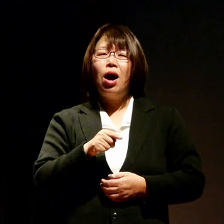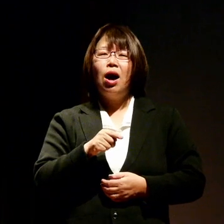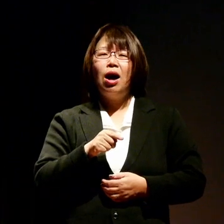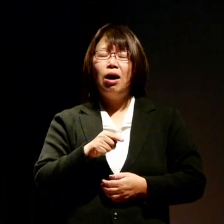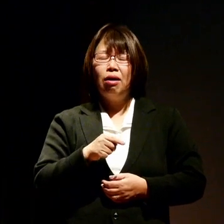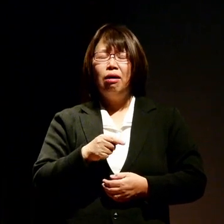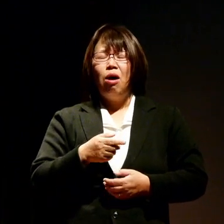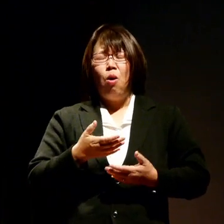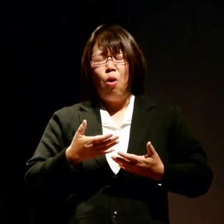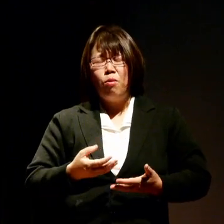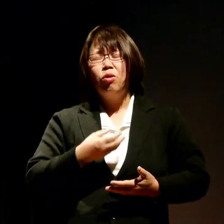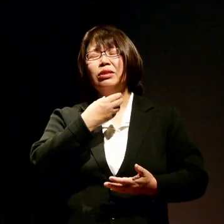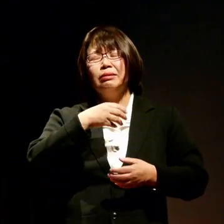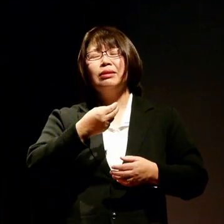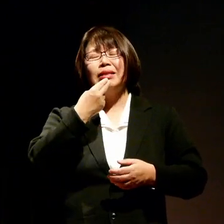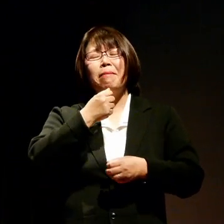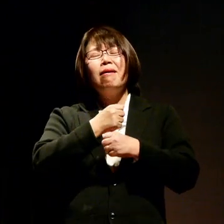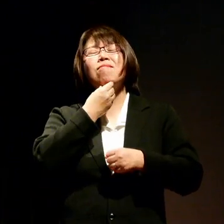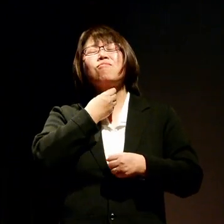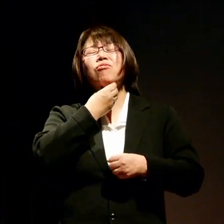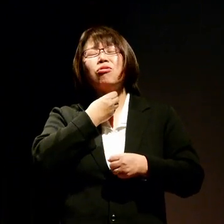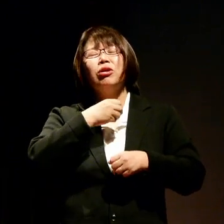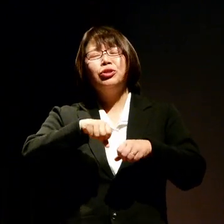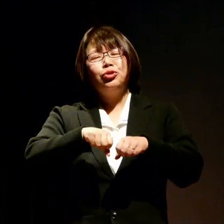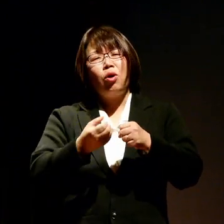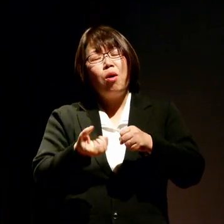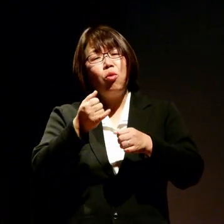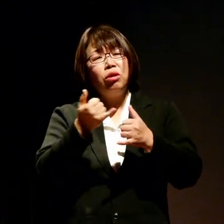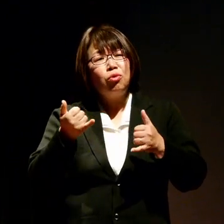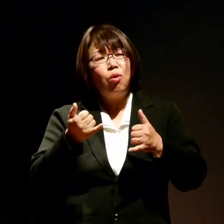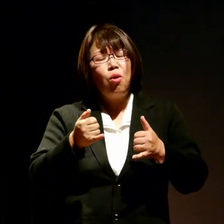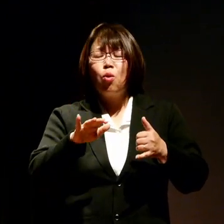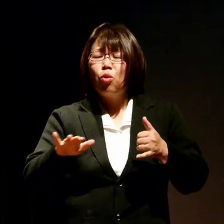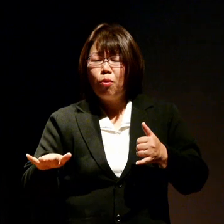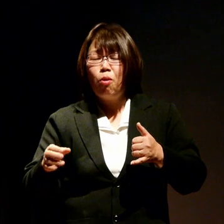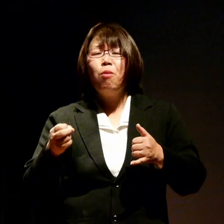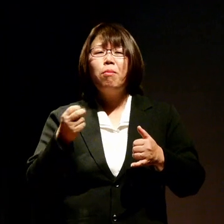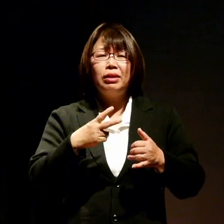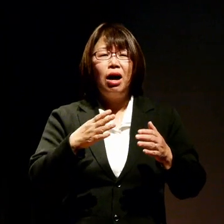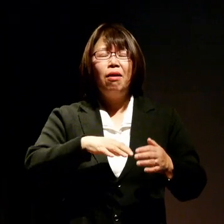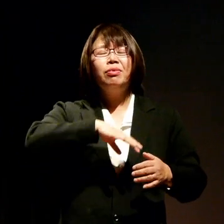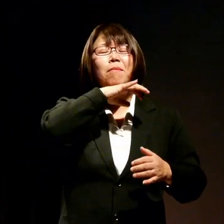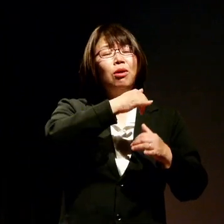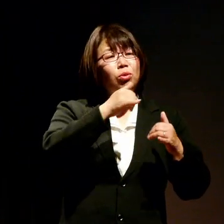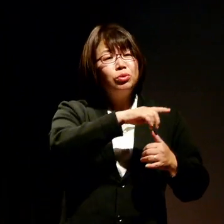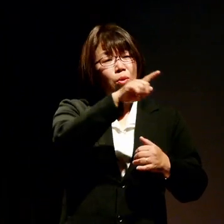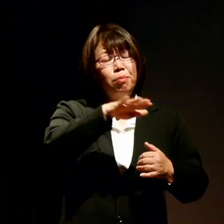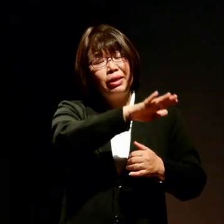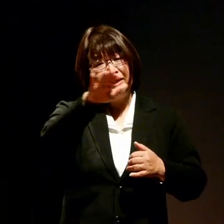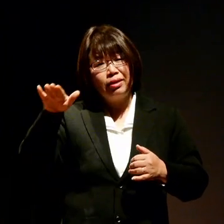食嚥下障害を持っているお子様やご高齢者や大人の方、み